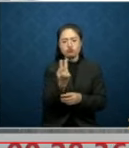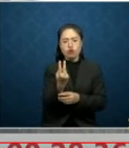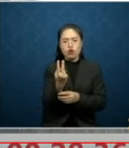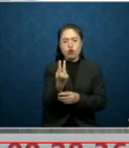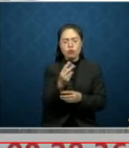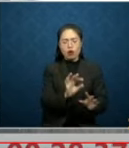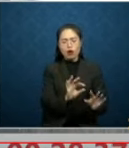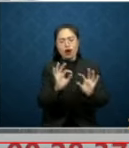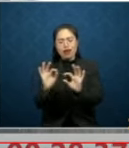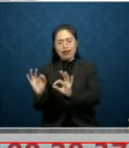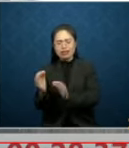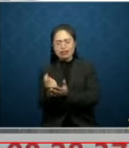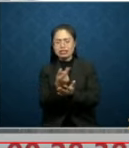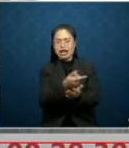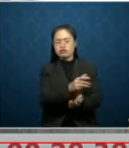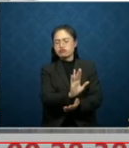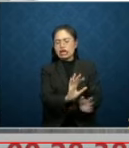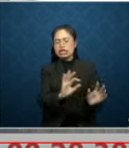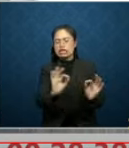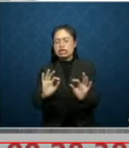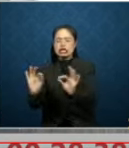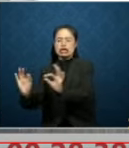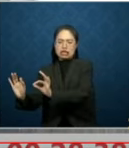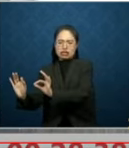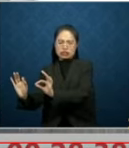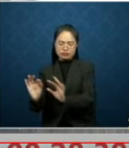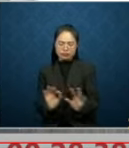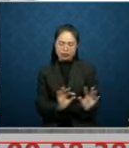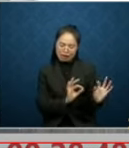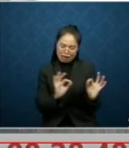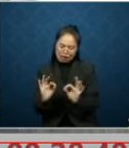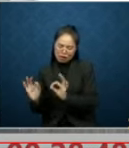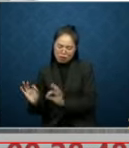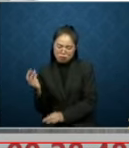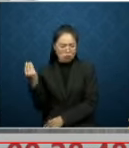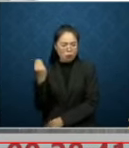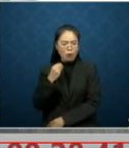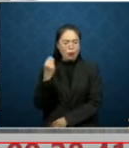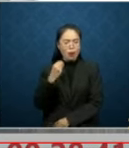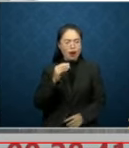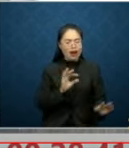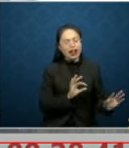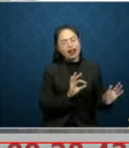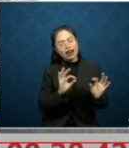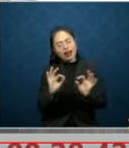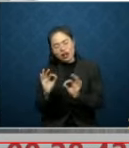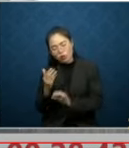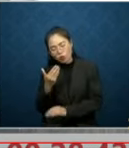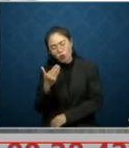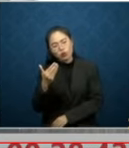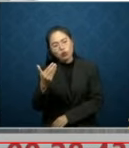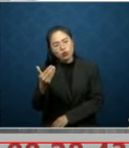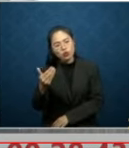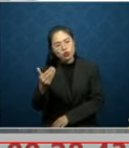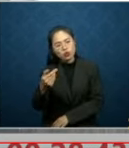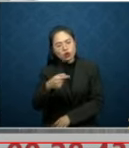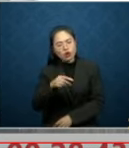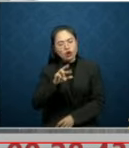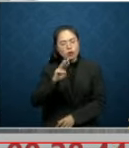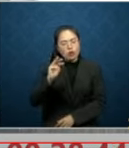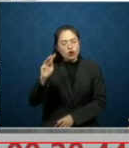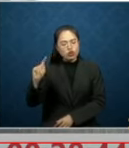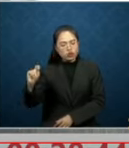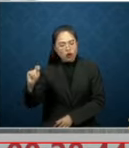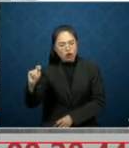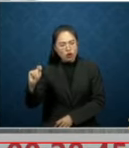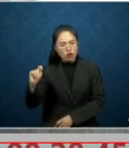ก็เลื่อนแจกที่บ้านออกไปไม่มีกำหนดเลื่อนแล้วเลื่อนอยู่เลื่อนต่อไปท่านรัฐมนตรีช่วยจุลพันธ์เ